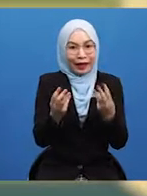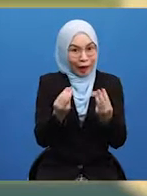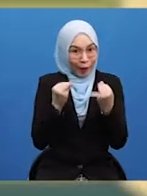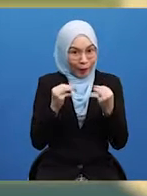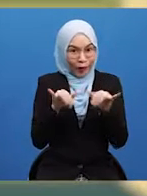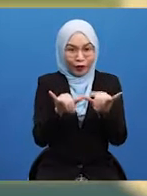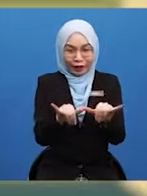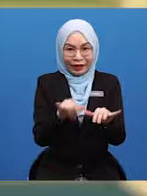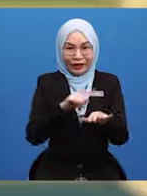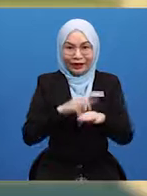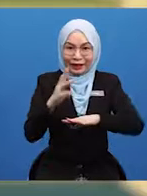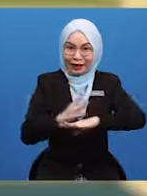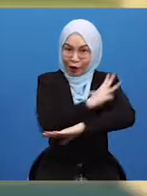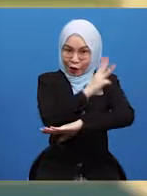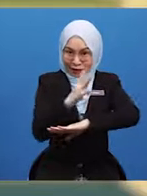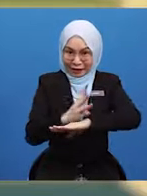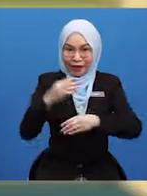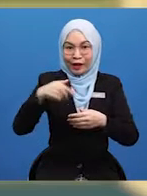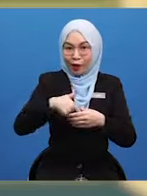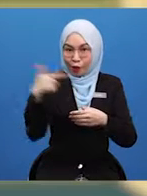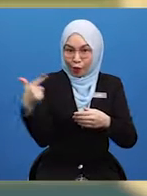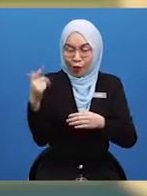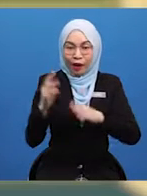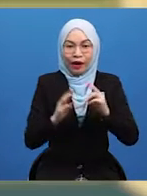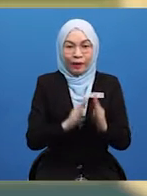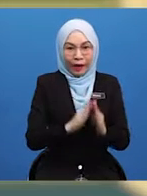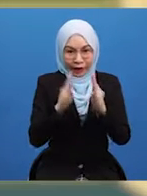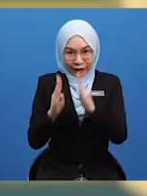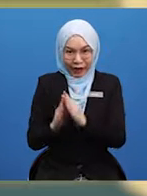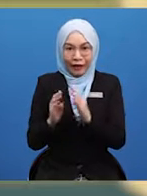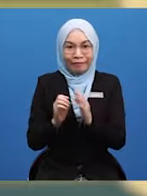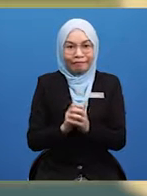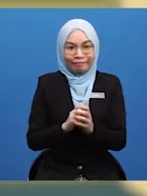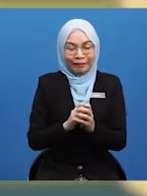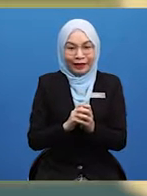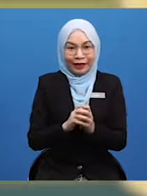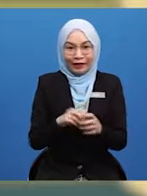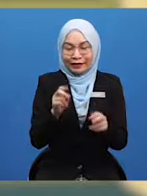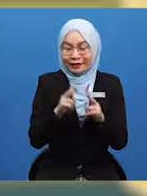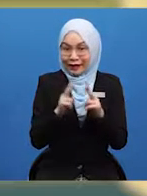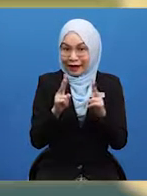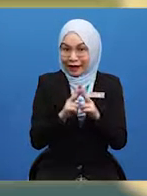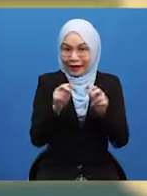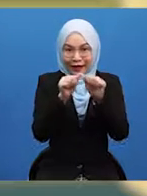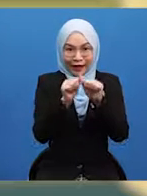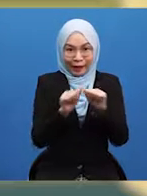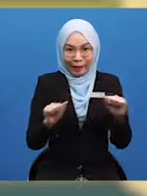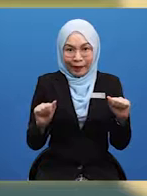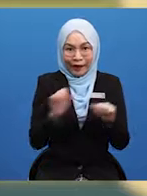tinggal di kawasan luar bandar kerana kawasan yang aman dan